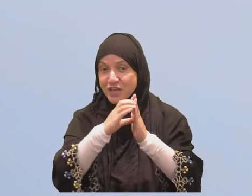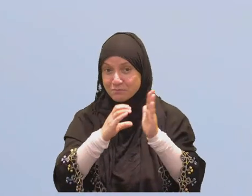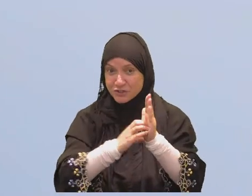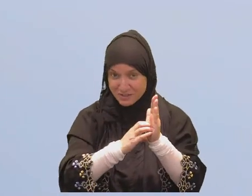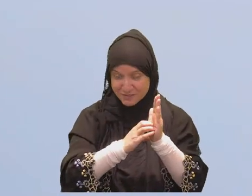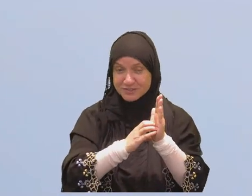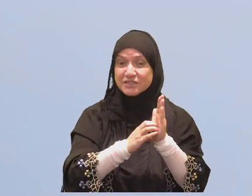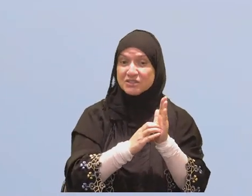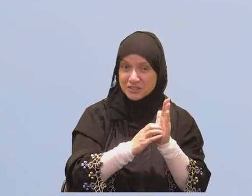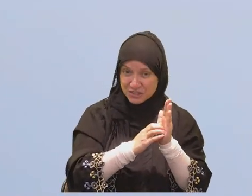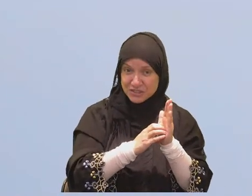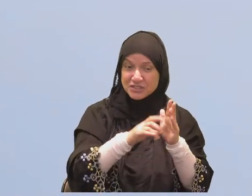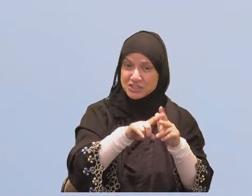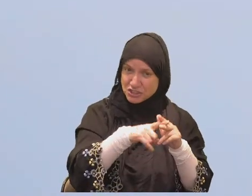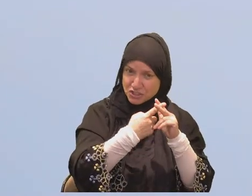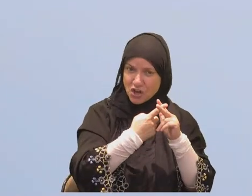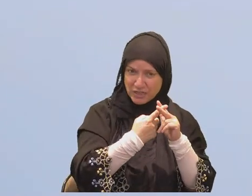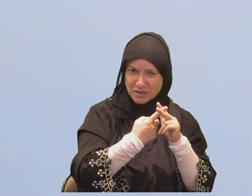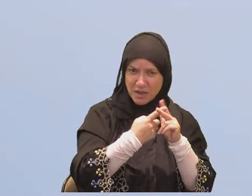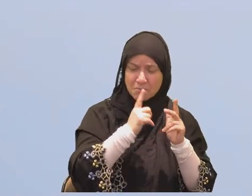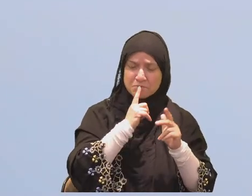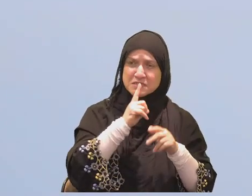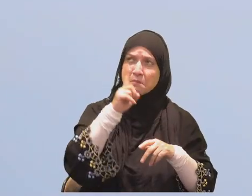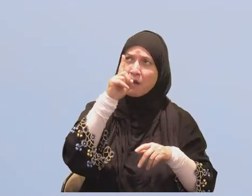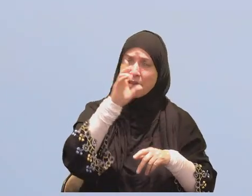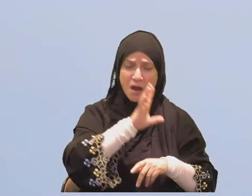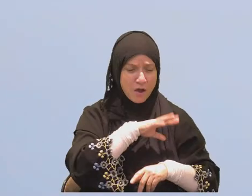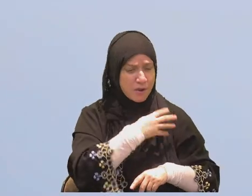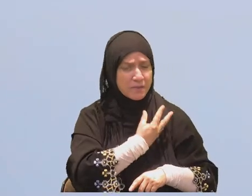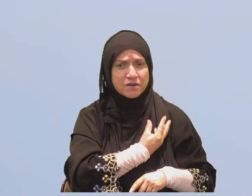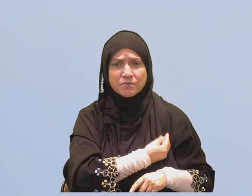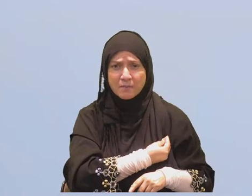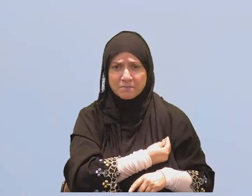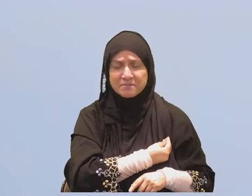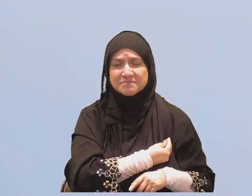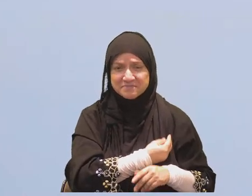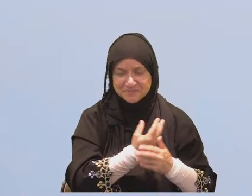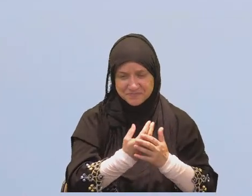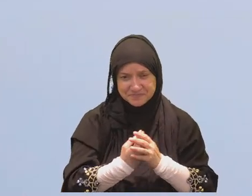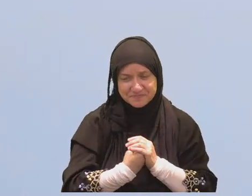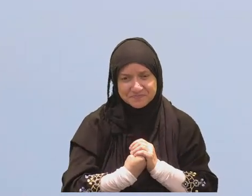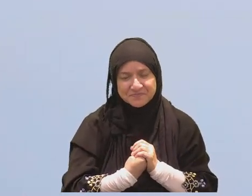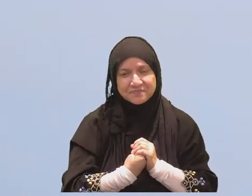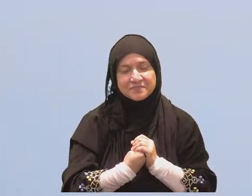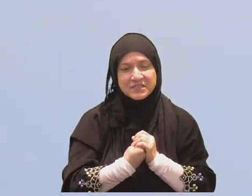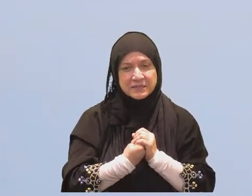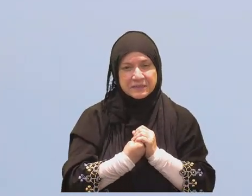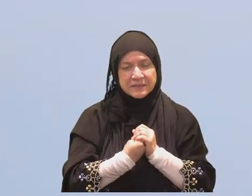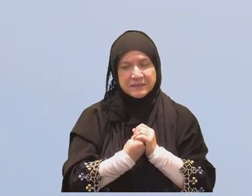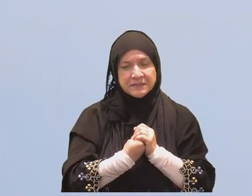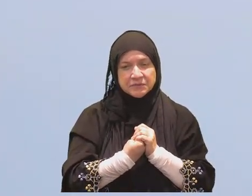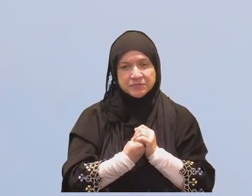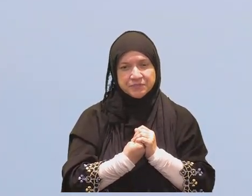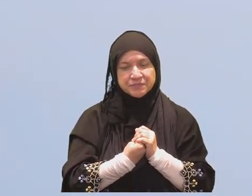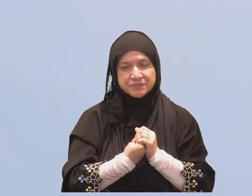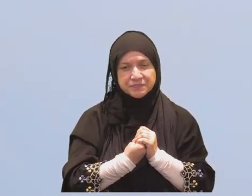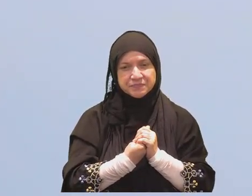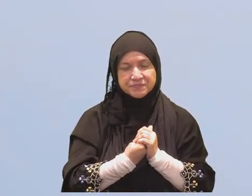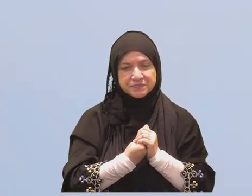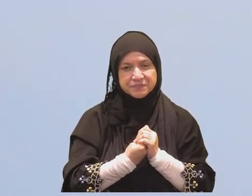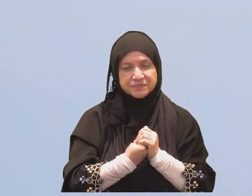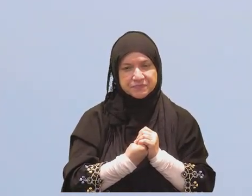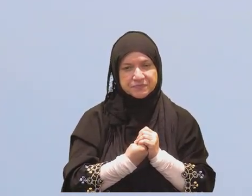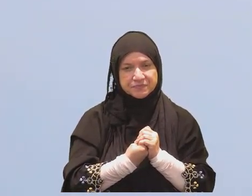this creation. وَرَحْمَتِي وَسِعَتْ كُلَّ شَيْءٍ. And my mercy extends over